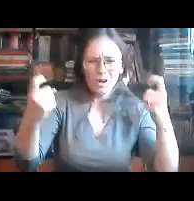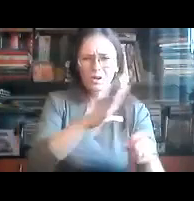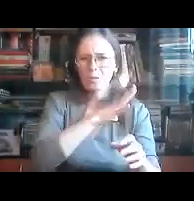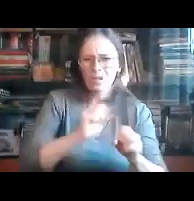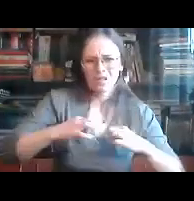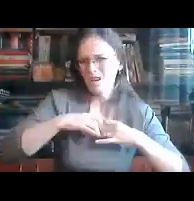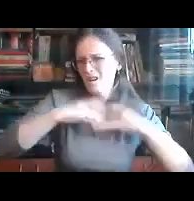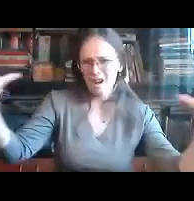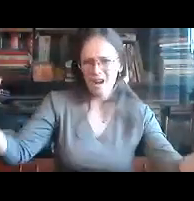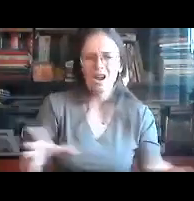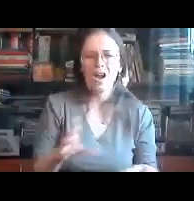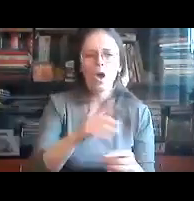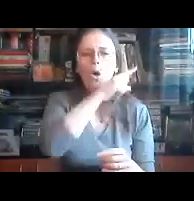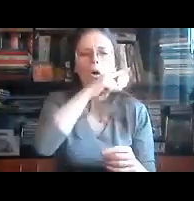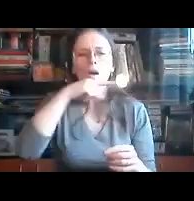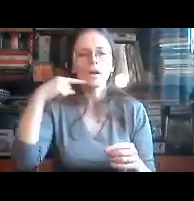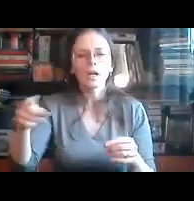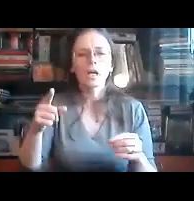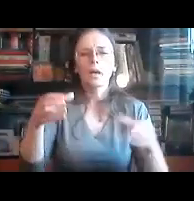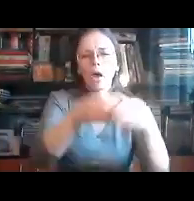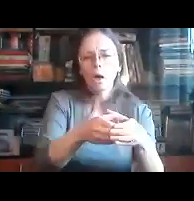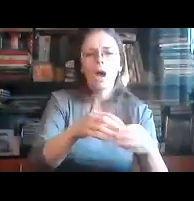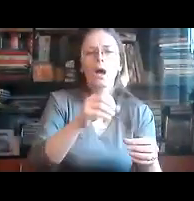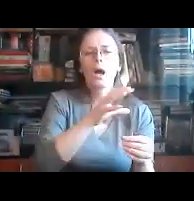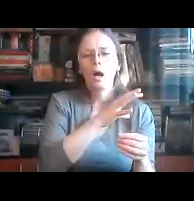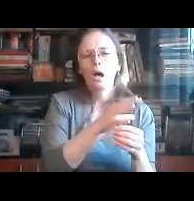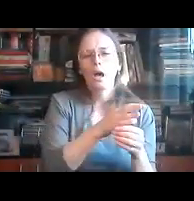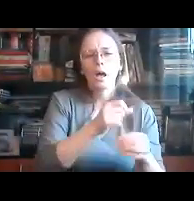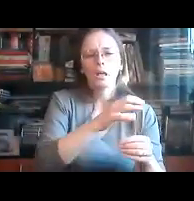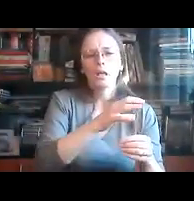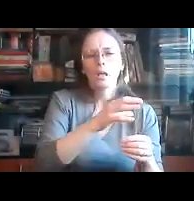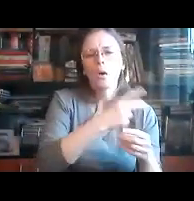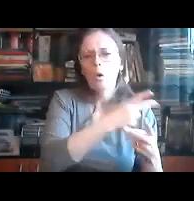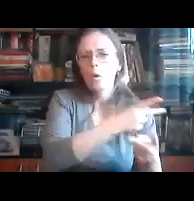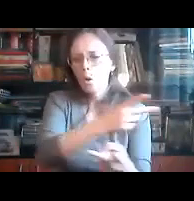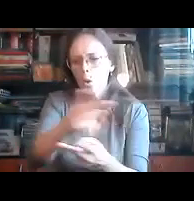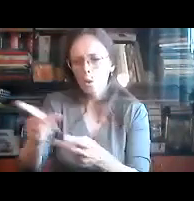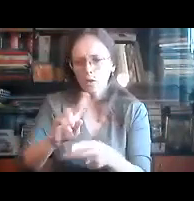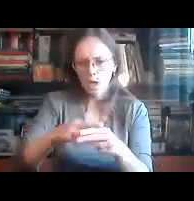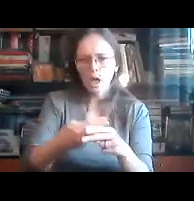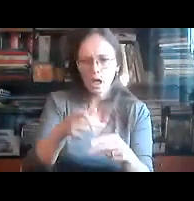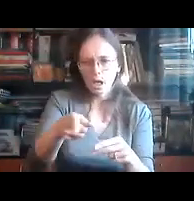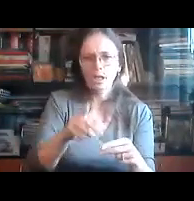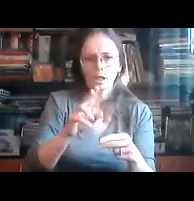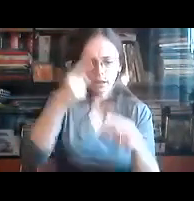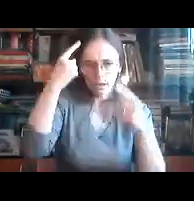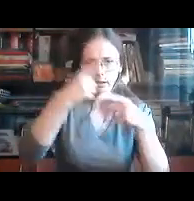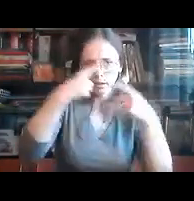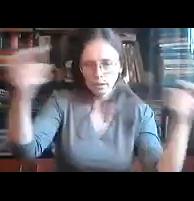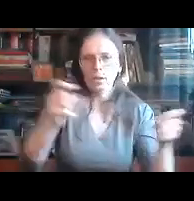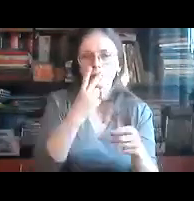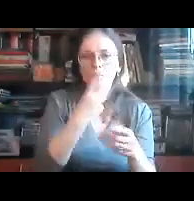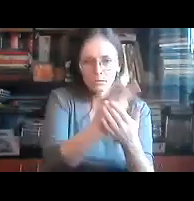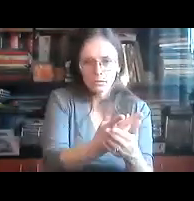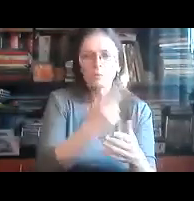российская компания «Импресарио», по-моему, называется, она трансформировала это все для русской аудитории. И вот вам можно, вот мы, каждый из нас может туда войти и быть